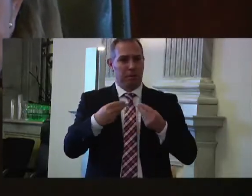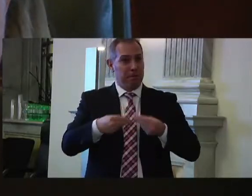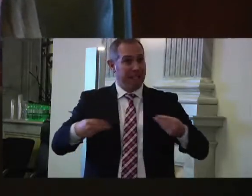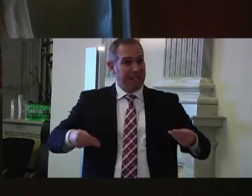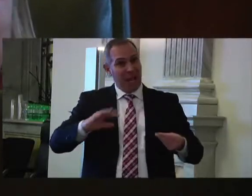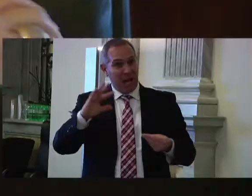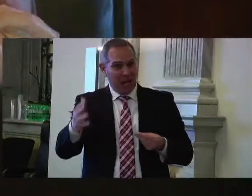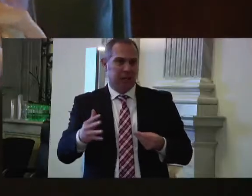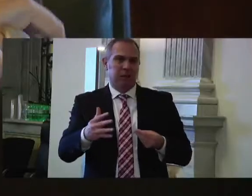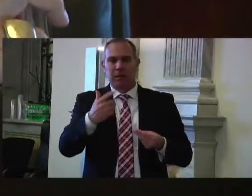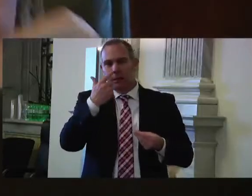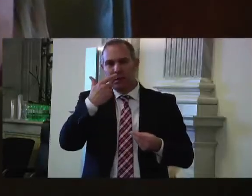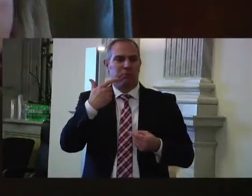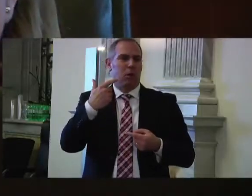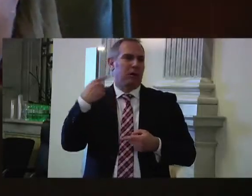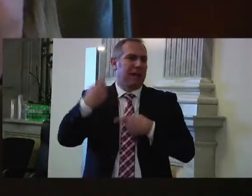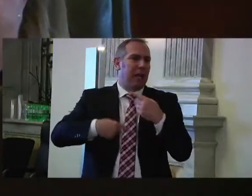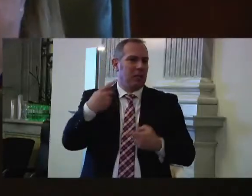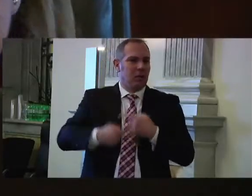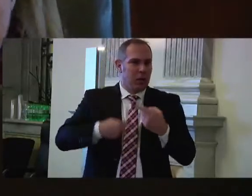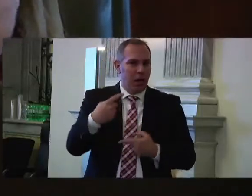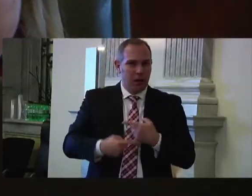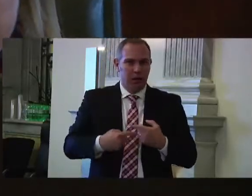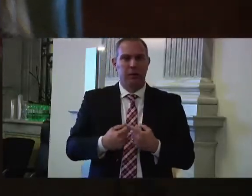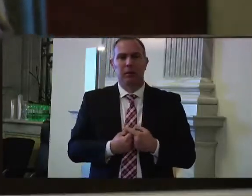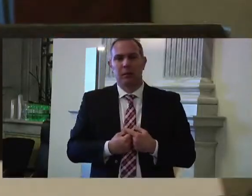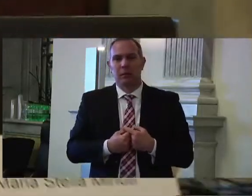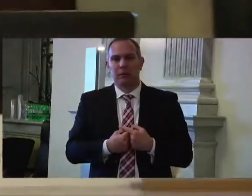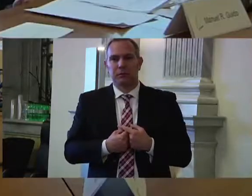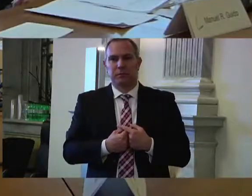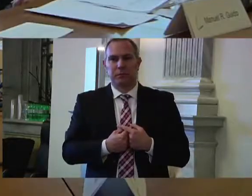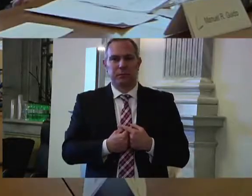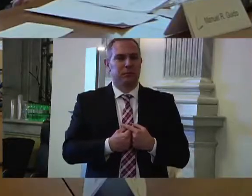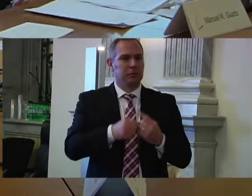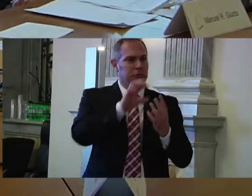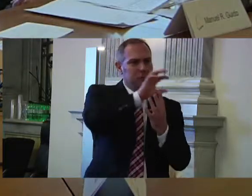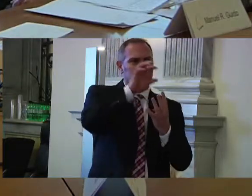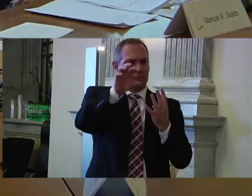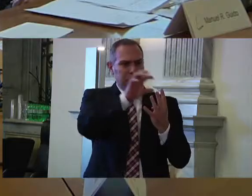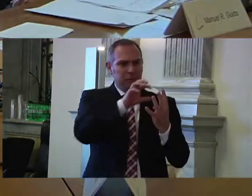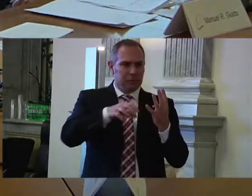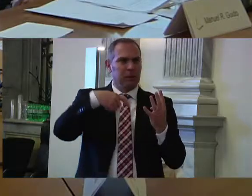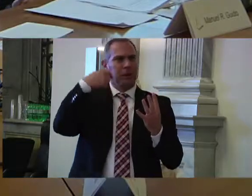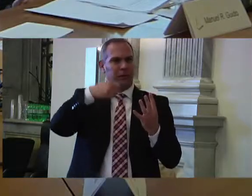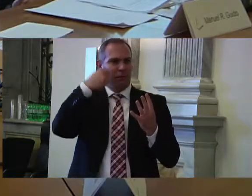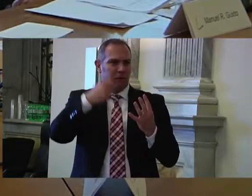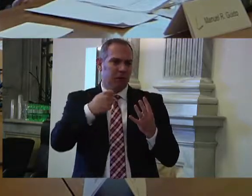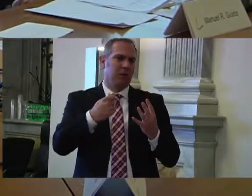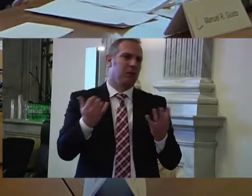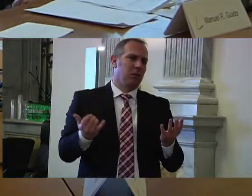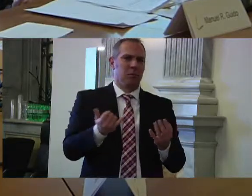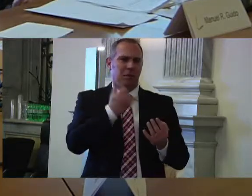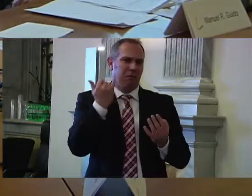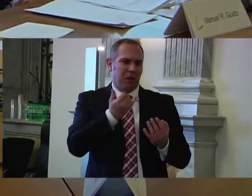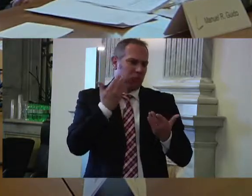più tradizionali, ma comunque anche questi utili, dispense per ogni modulo formativo, però anche questi realizzati in una forma più agevole, più